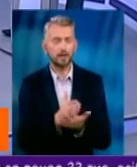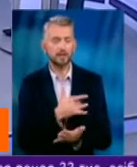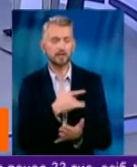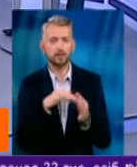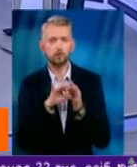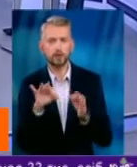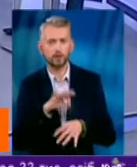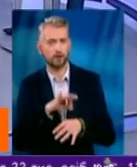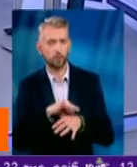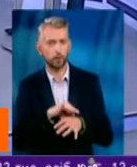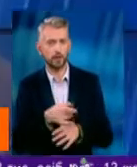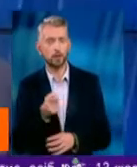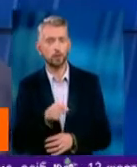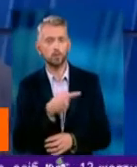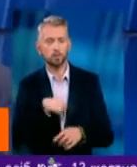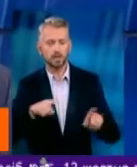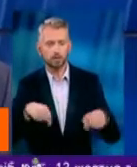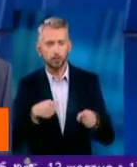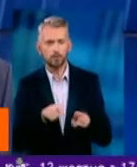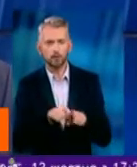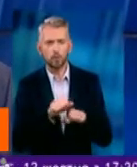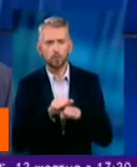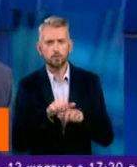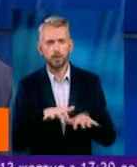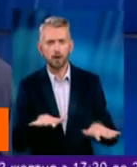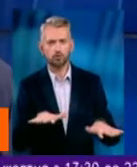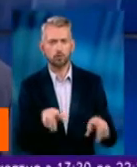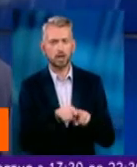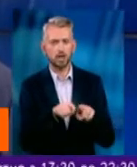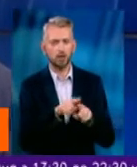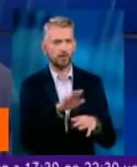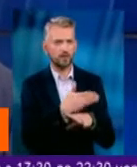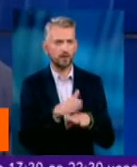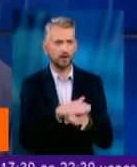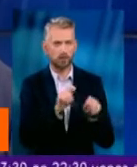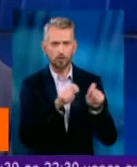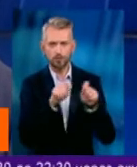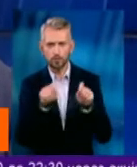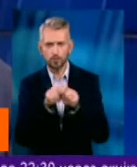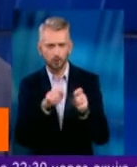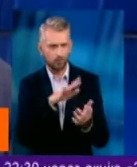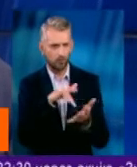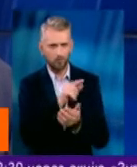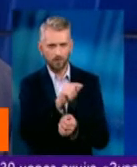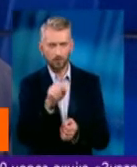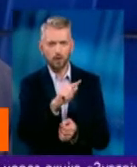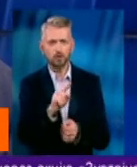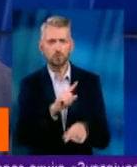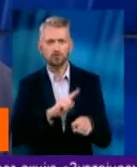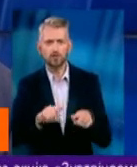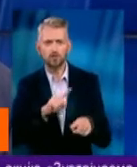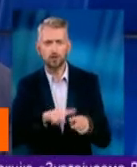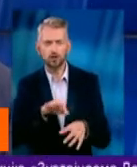серцево-судинні захворювання. Тому ми створюємо таку мережу таких відділень по місту для того, щоб як можна